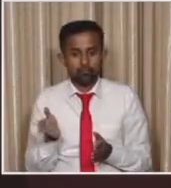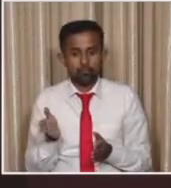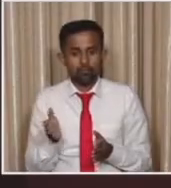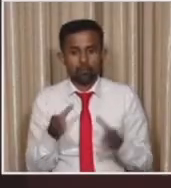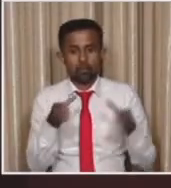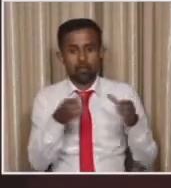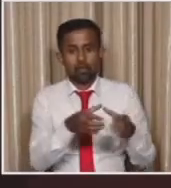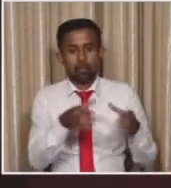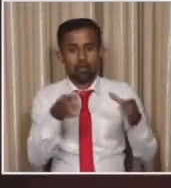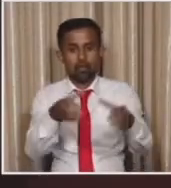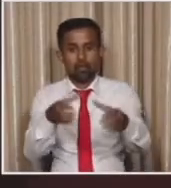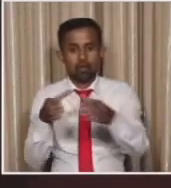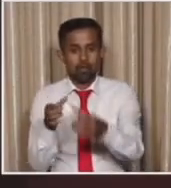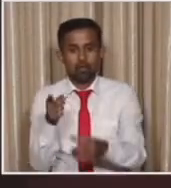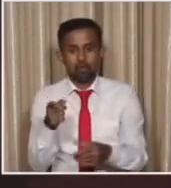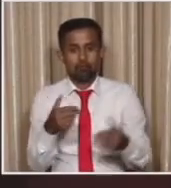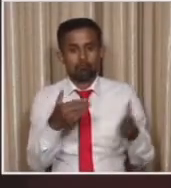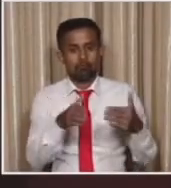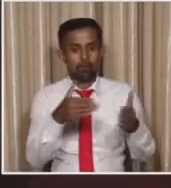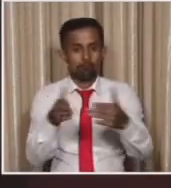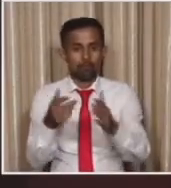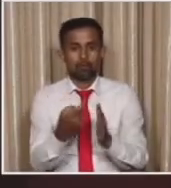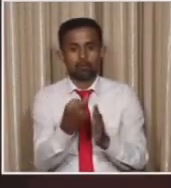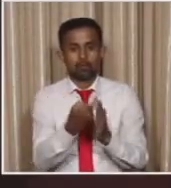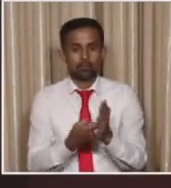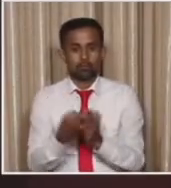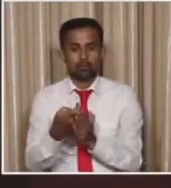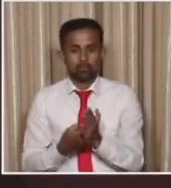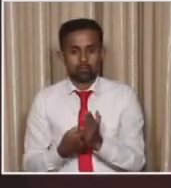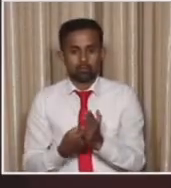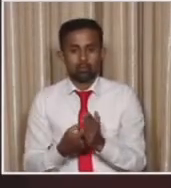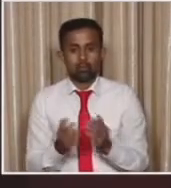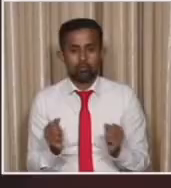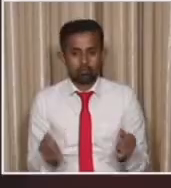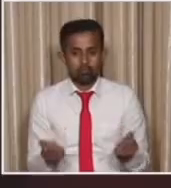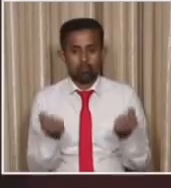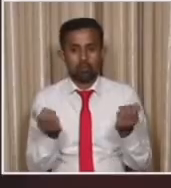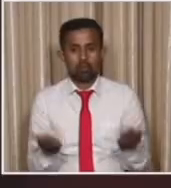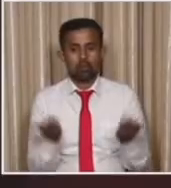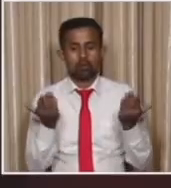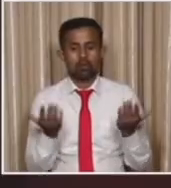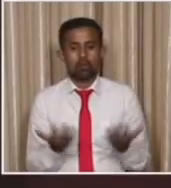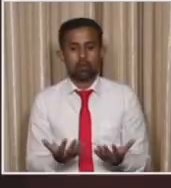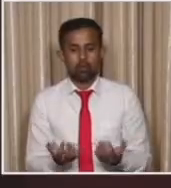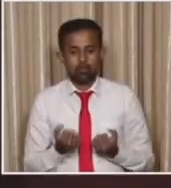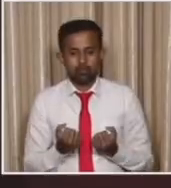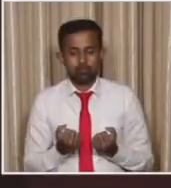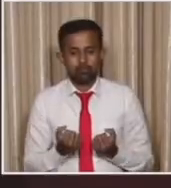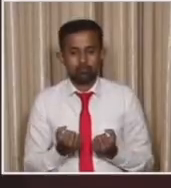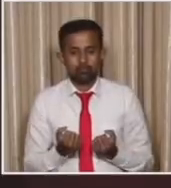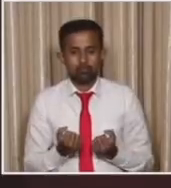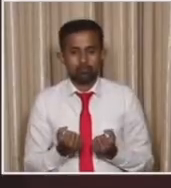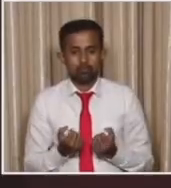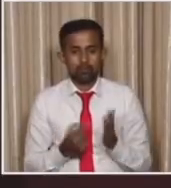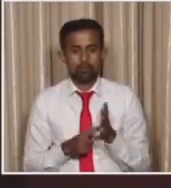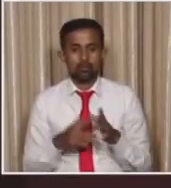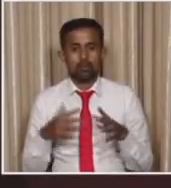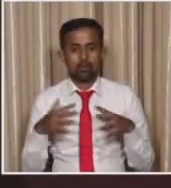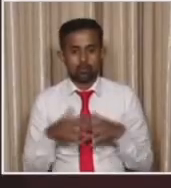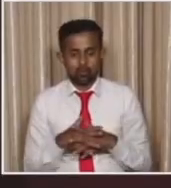nikayan sadha. U enama khatika awat balatma kiri ma sadha awasya kerana niti